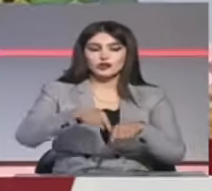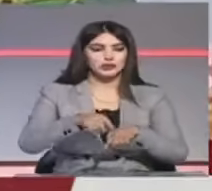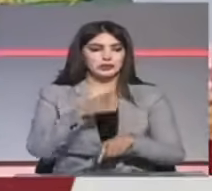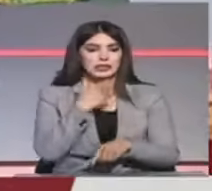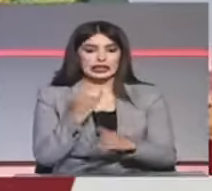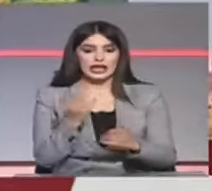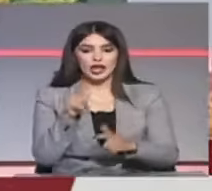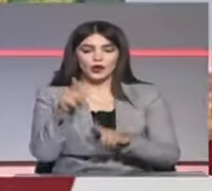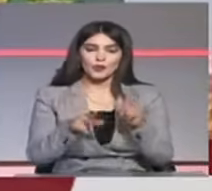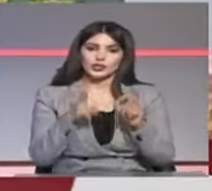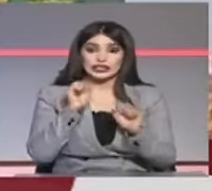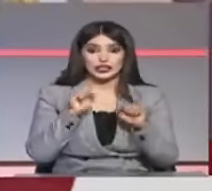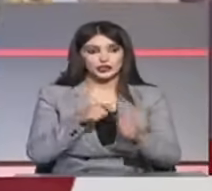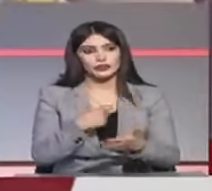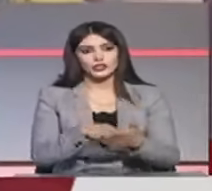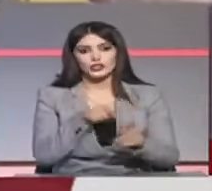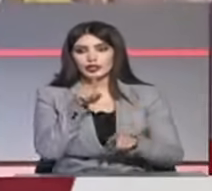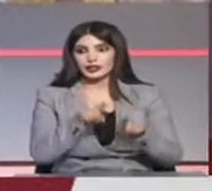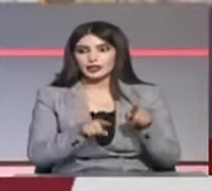امكانيه